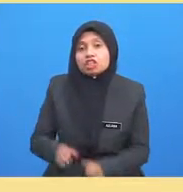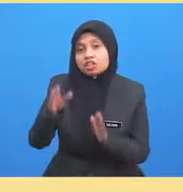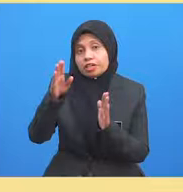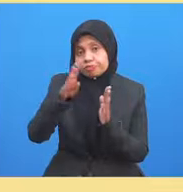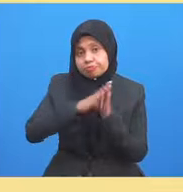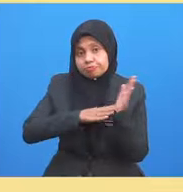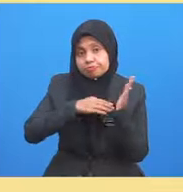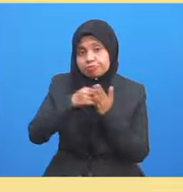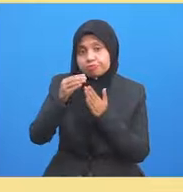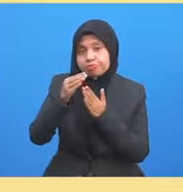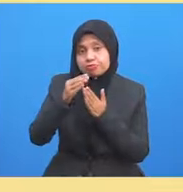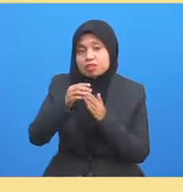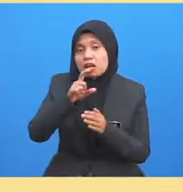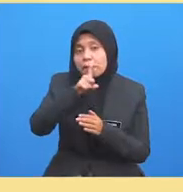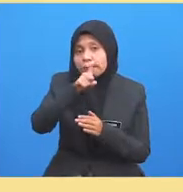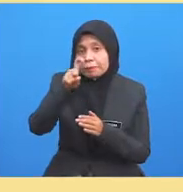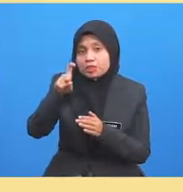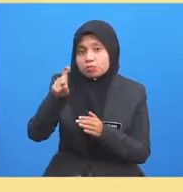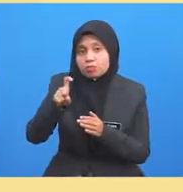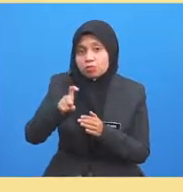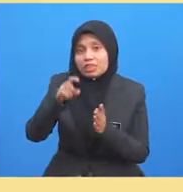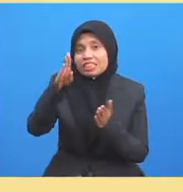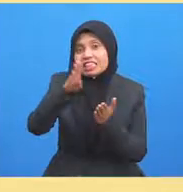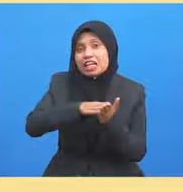emulsi, cat penyembur atau shellac.